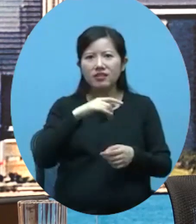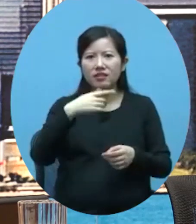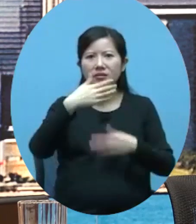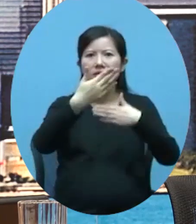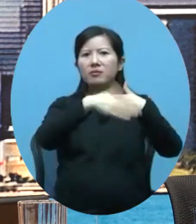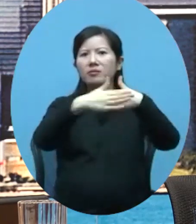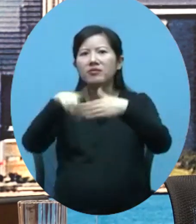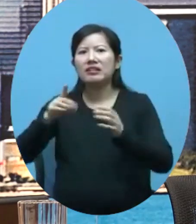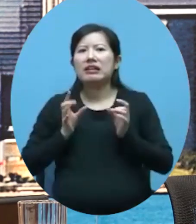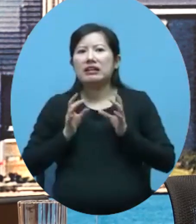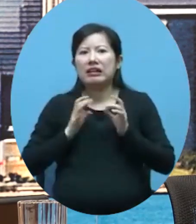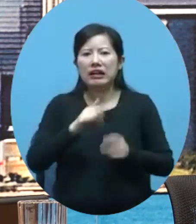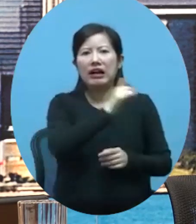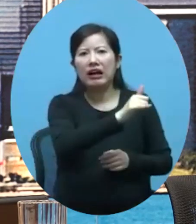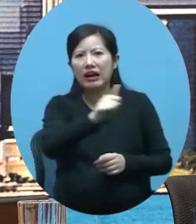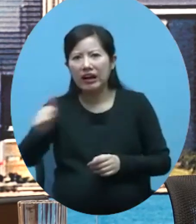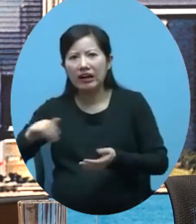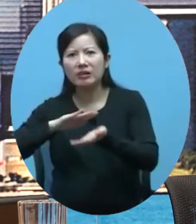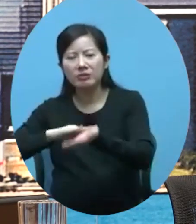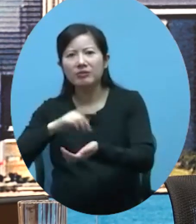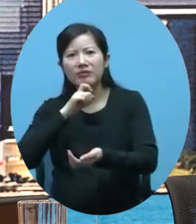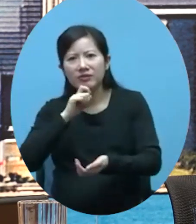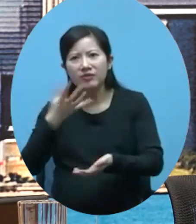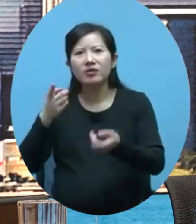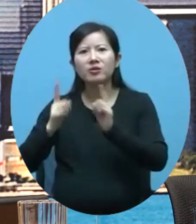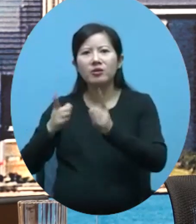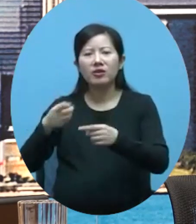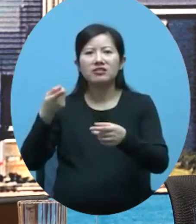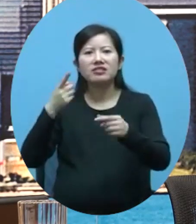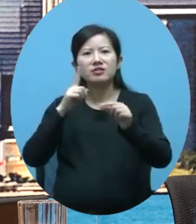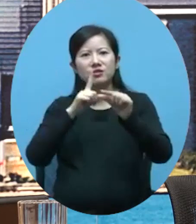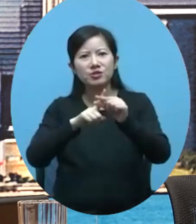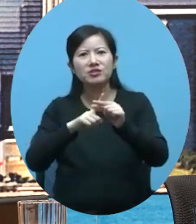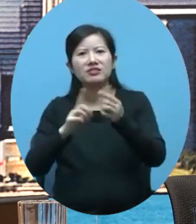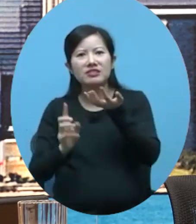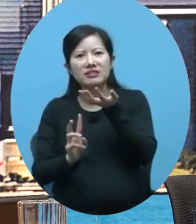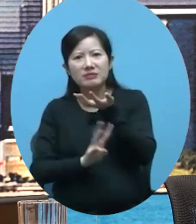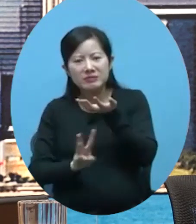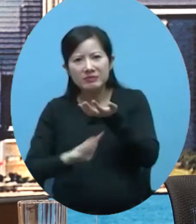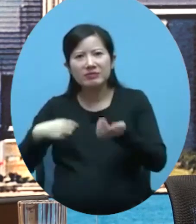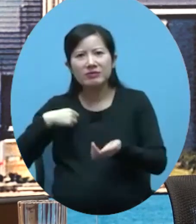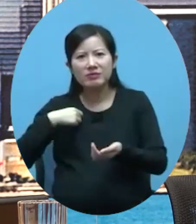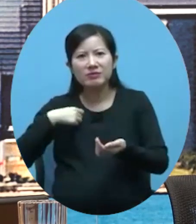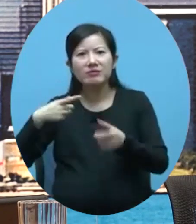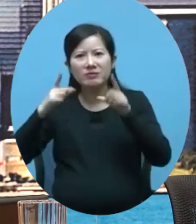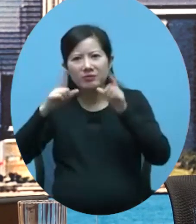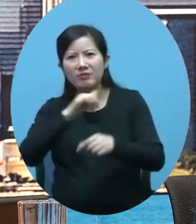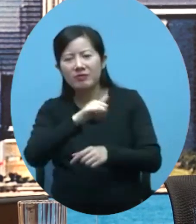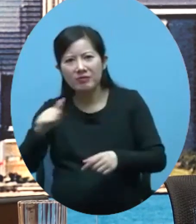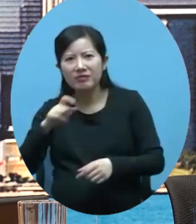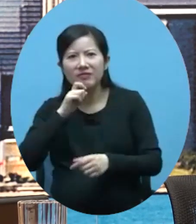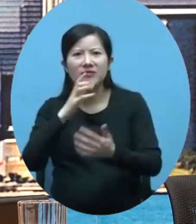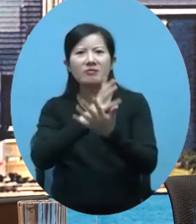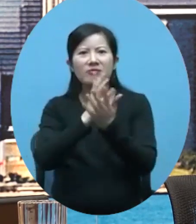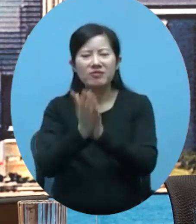可能是私家醫生可能是門診可能是急症室甚至可能是中醫我們都知道在這些春季冬